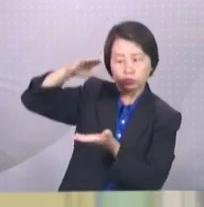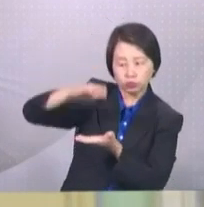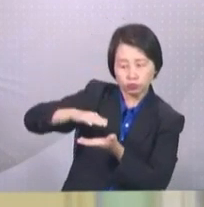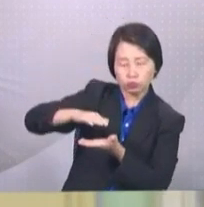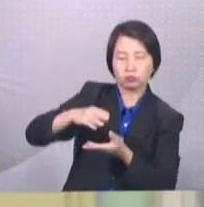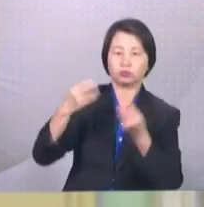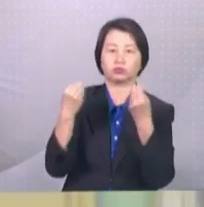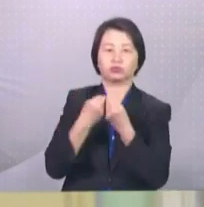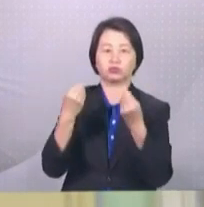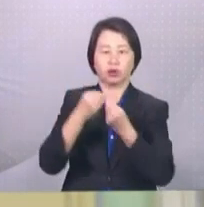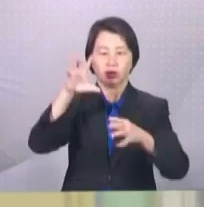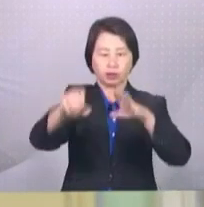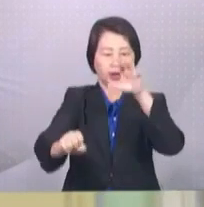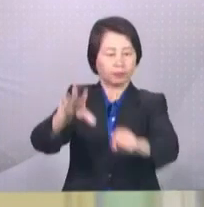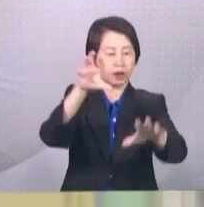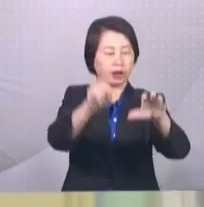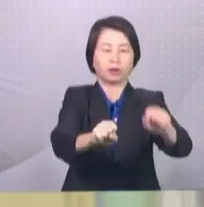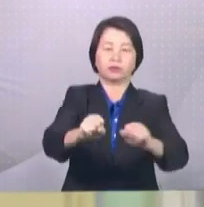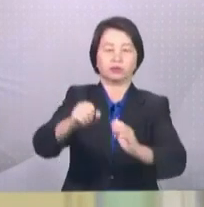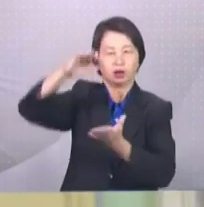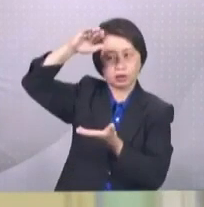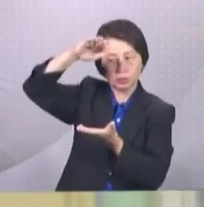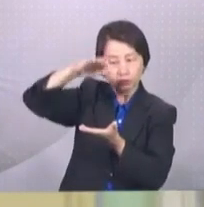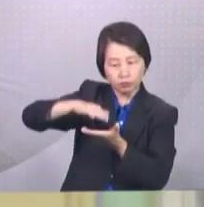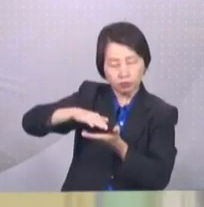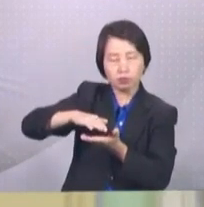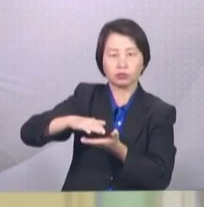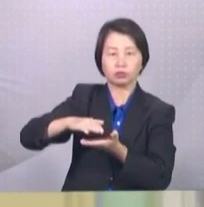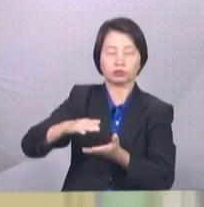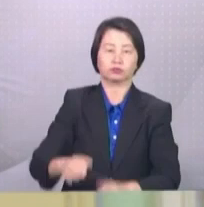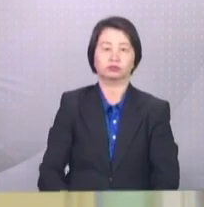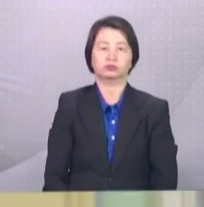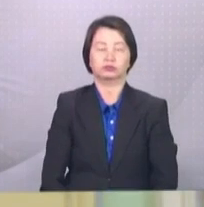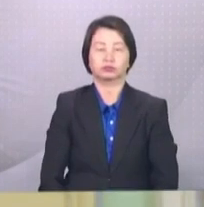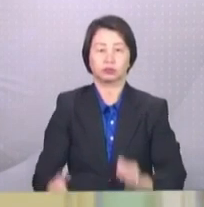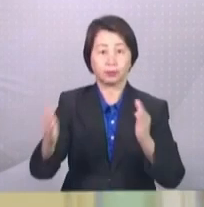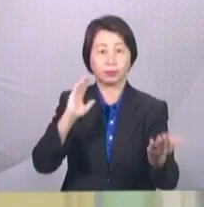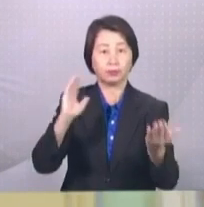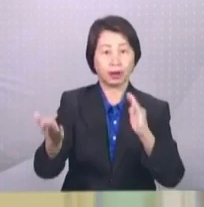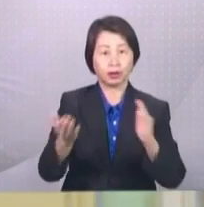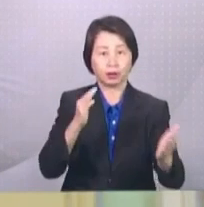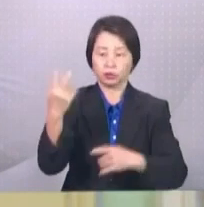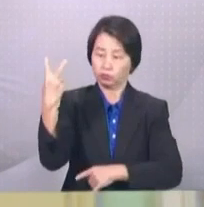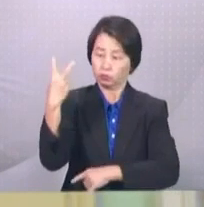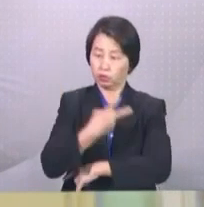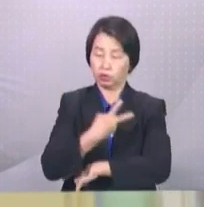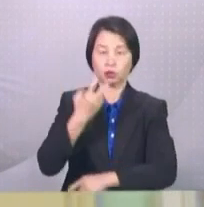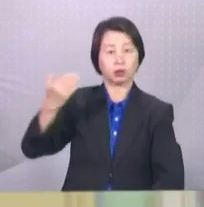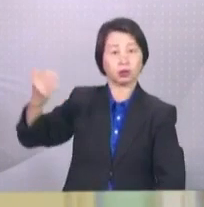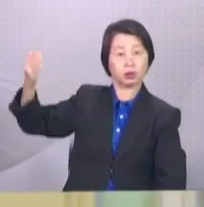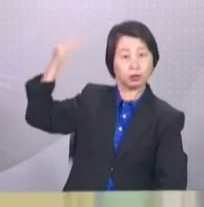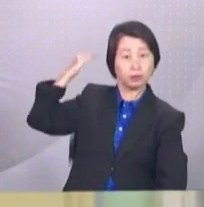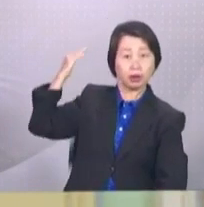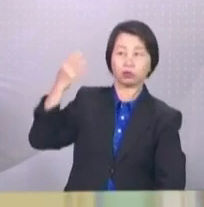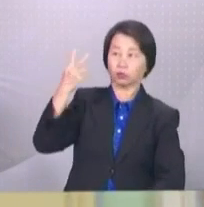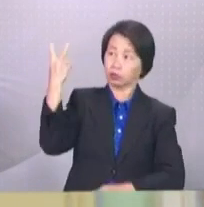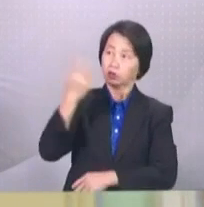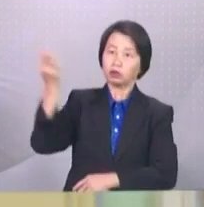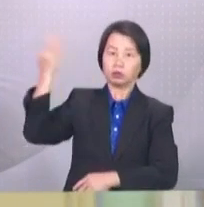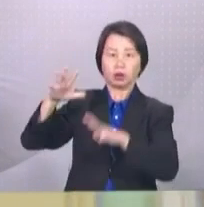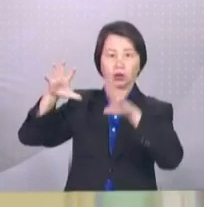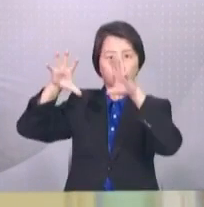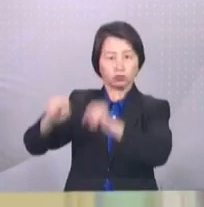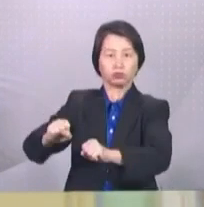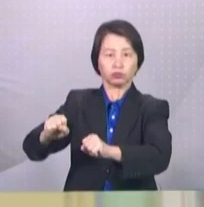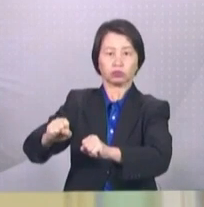segi jumlah tangkapan yang dilakukan berbanding dengan kemarin kadar tangkapan